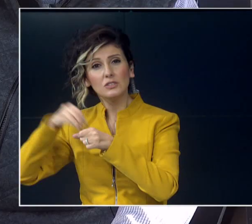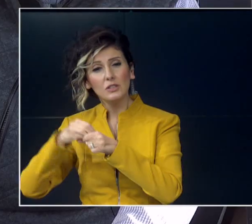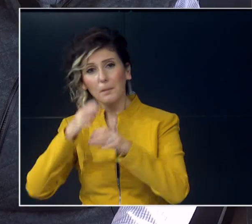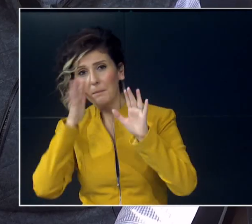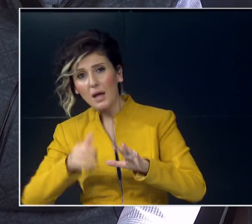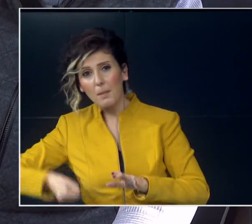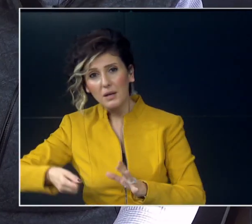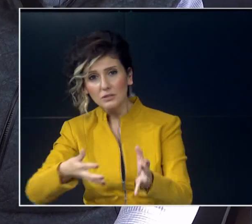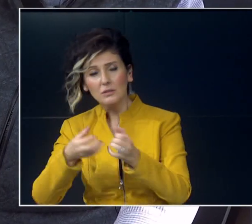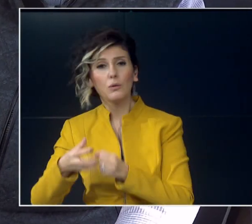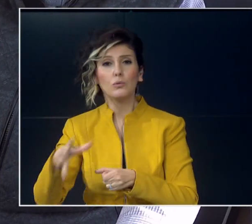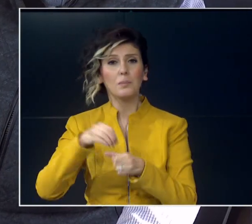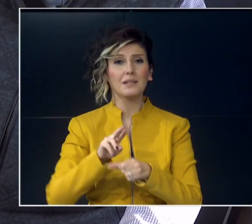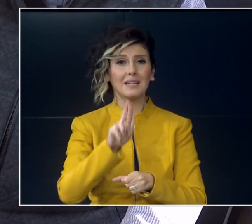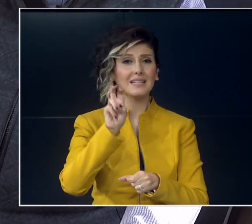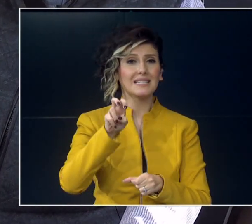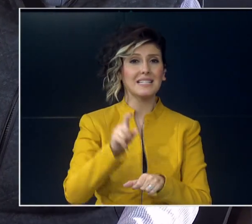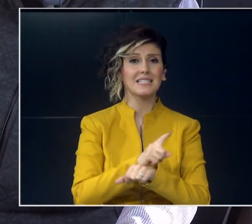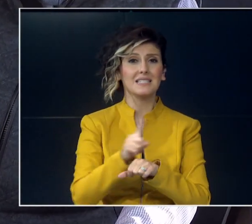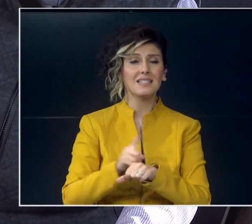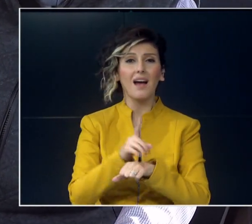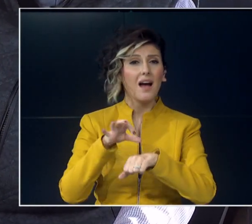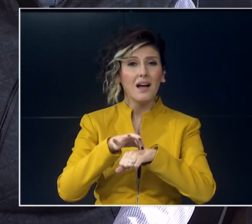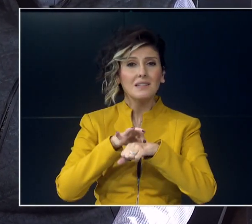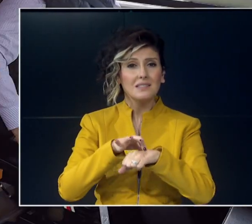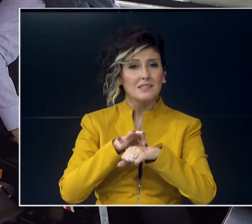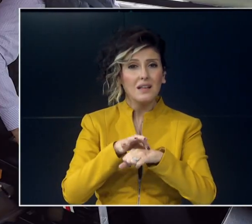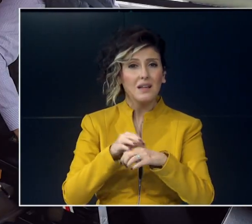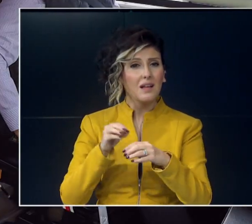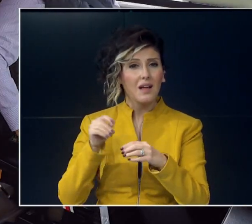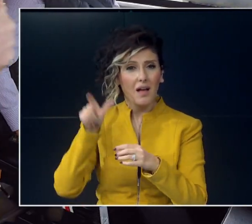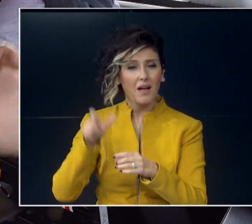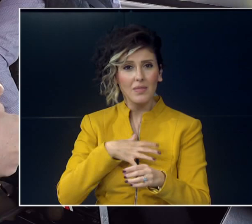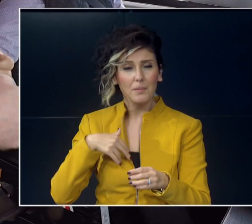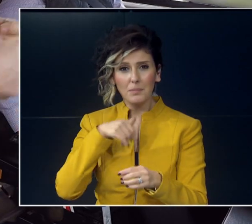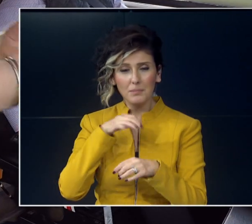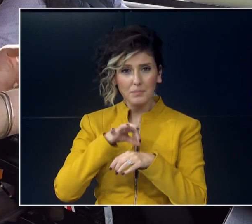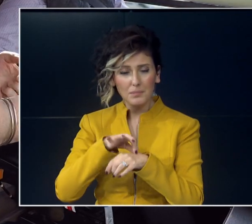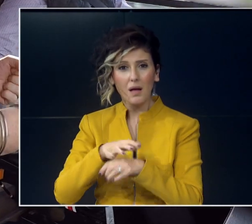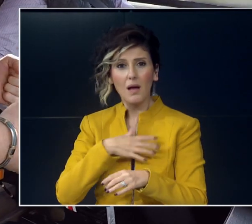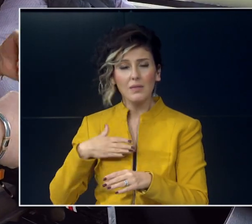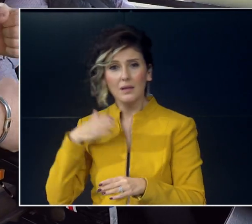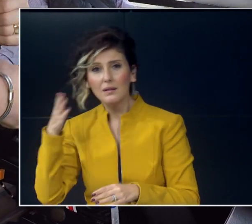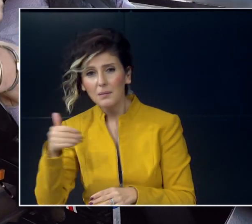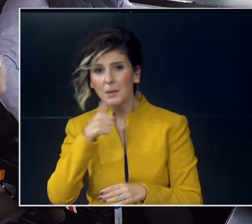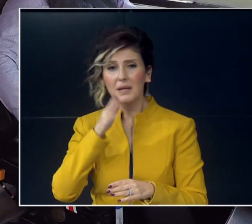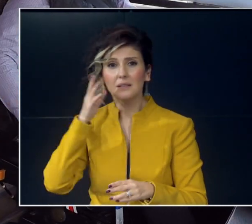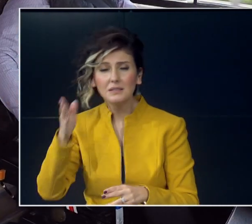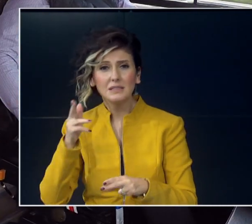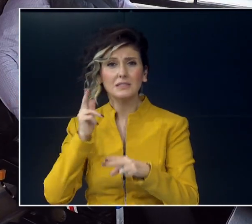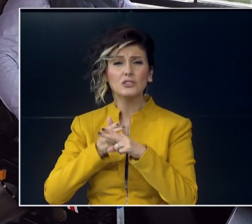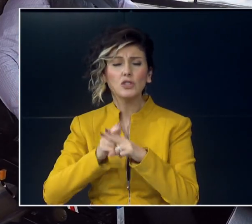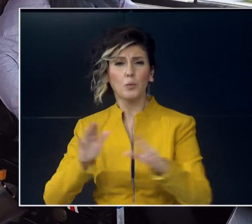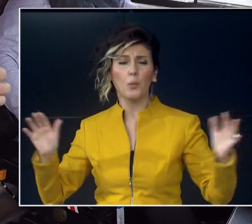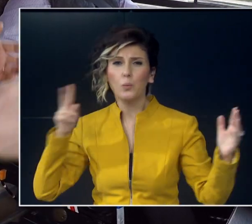Doğru. O hastalık dönemde ya sadece böyle akşamüstü bir anneye git, babaya gitmek istiyorsun. O